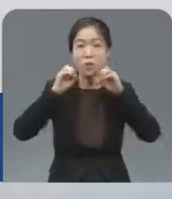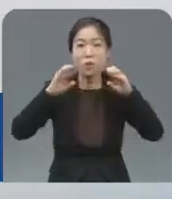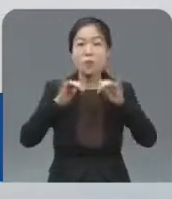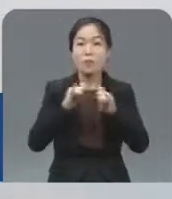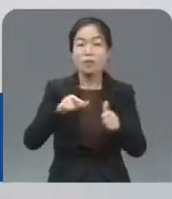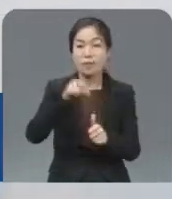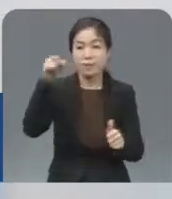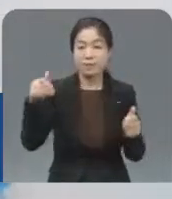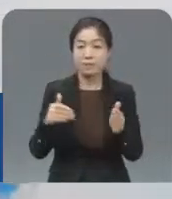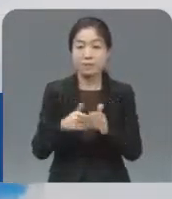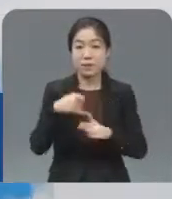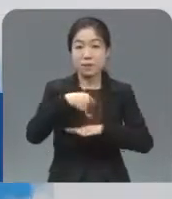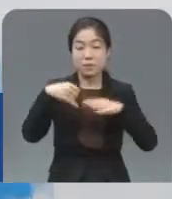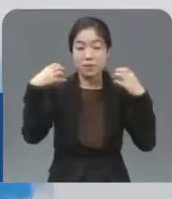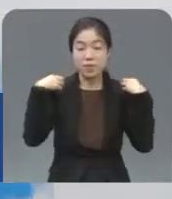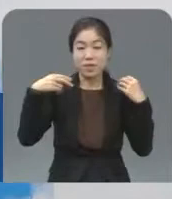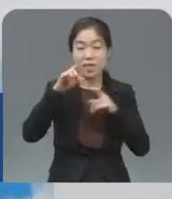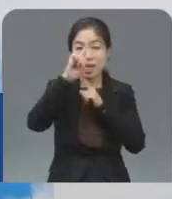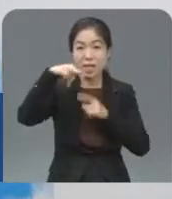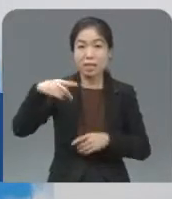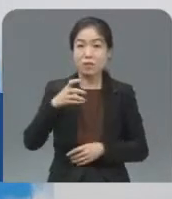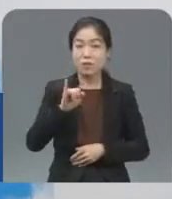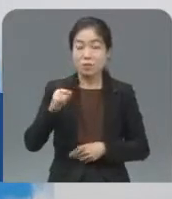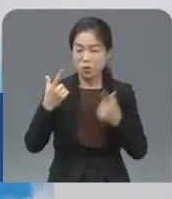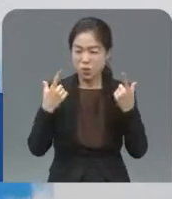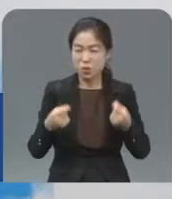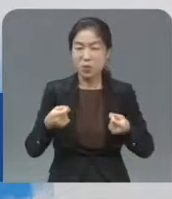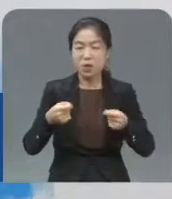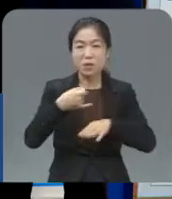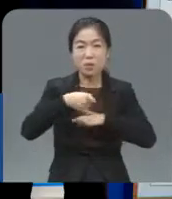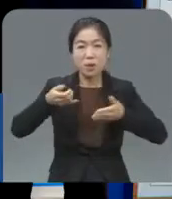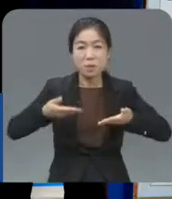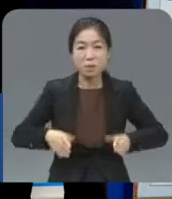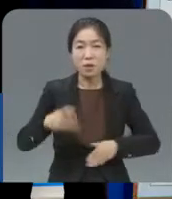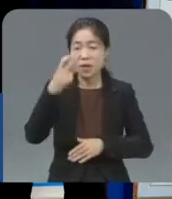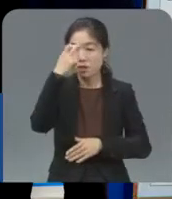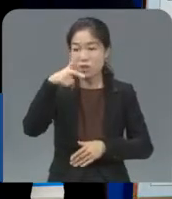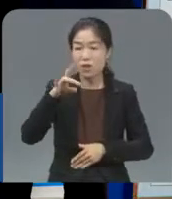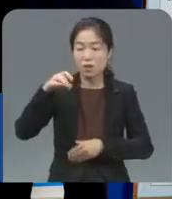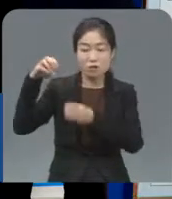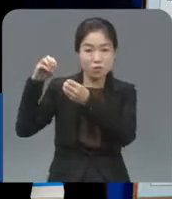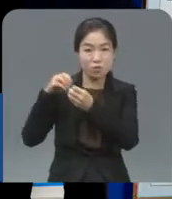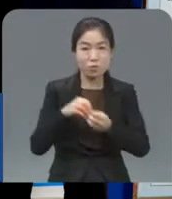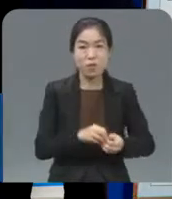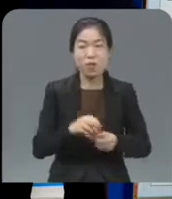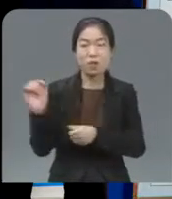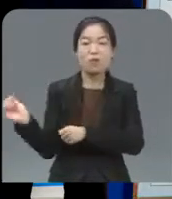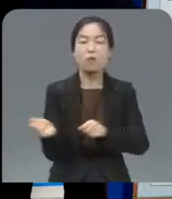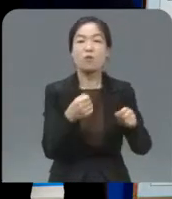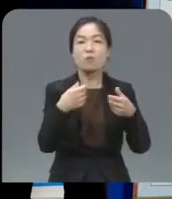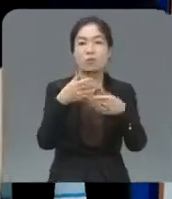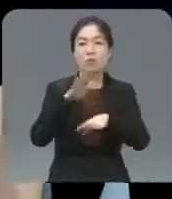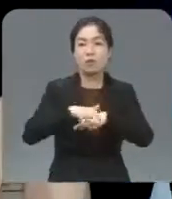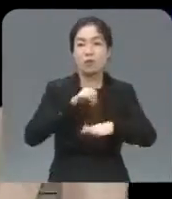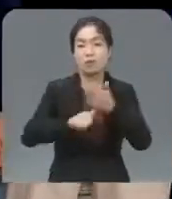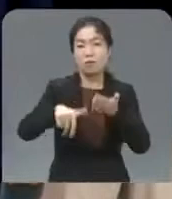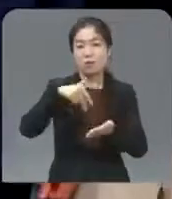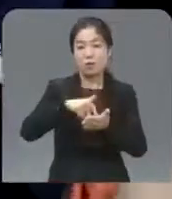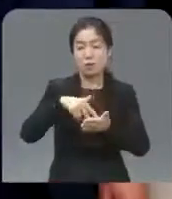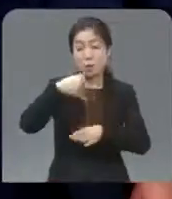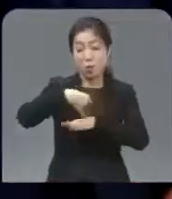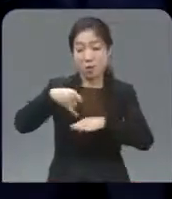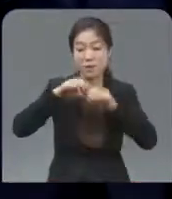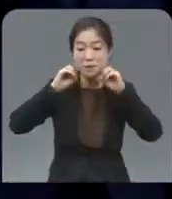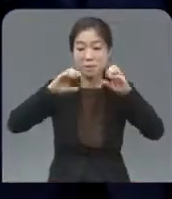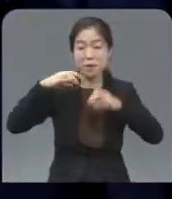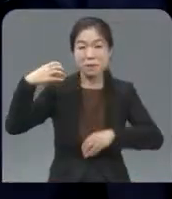씁니다 완도 그는 이소미 선수가 같은 완도 출신의 최경주 선수를 있는 골프 선수로써 완도군 을 널리 알리는 역할을